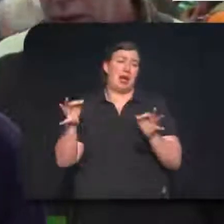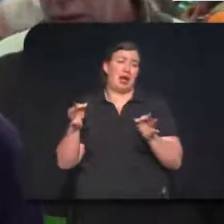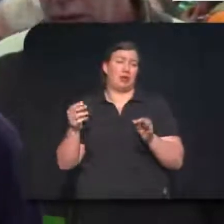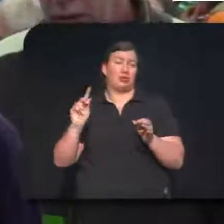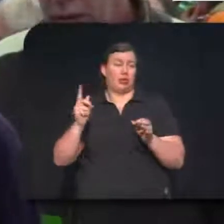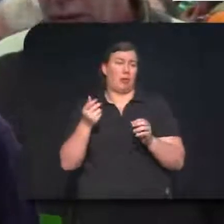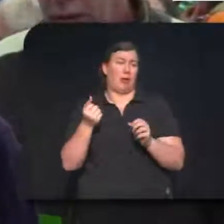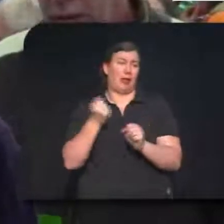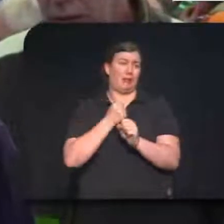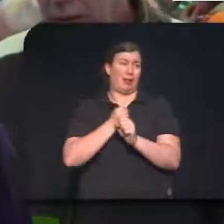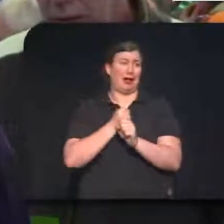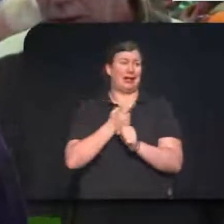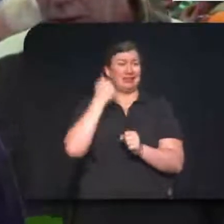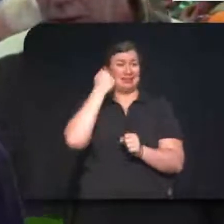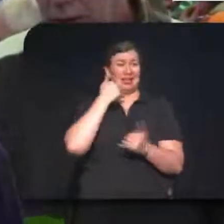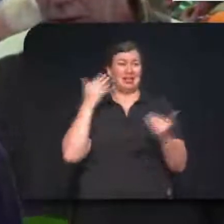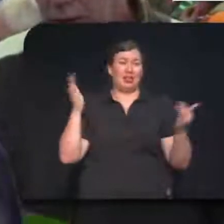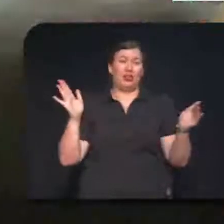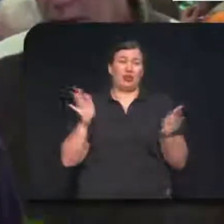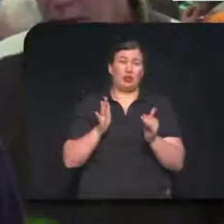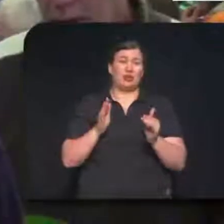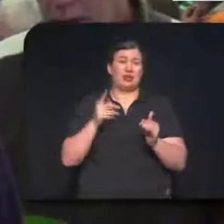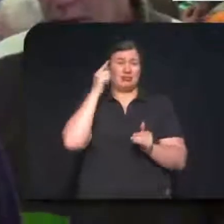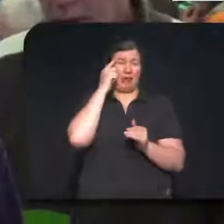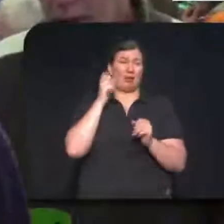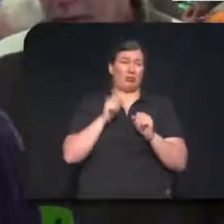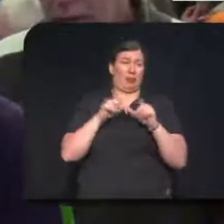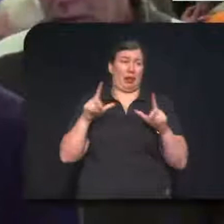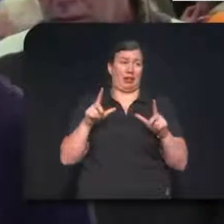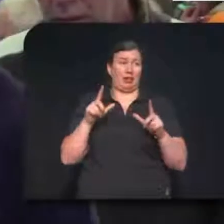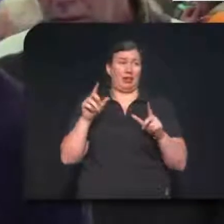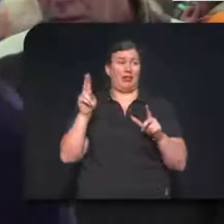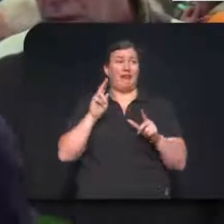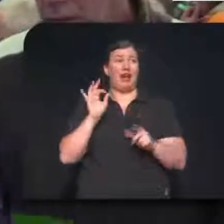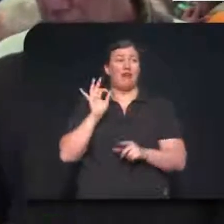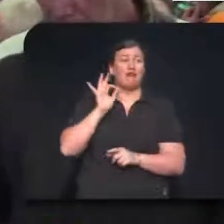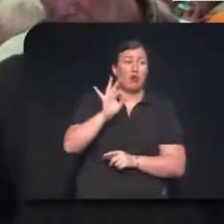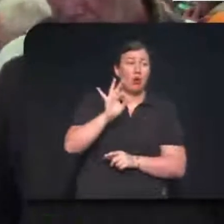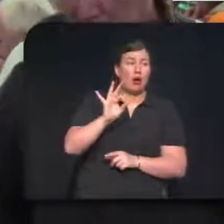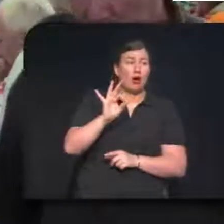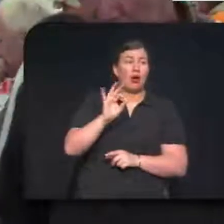Meinungsbild wer wäre dafür dass man das machen würden ja oder nein